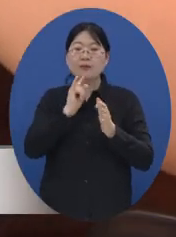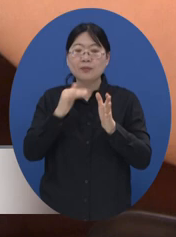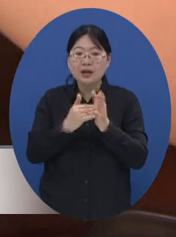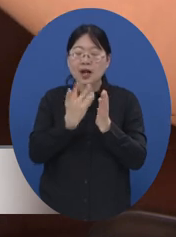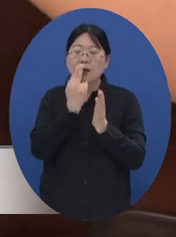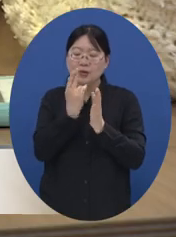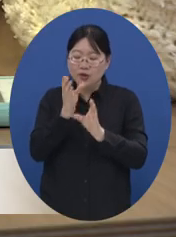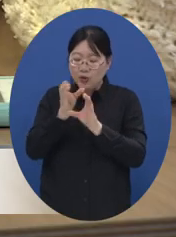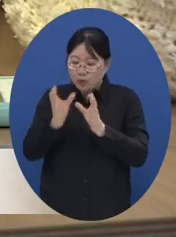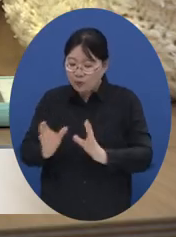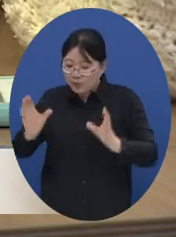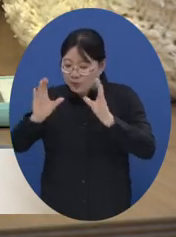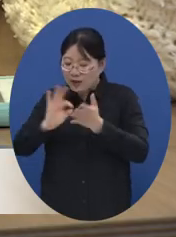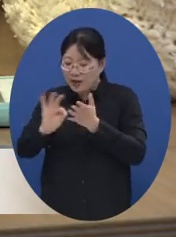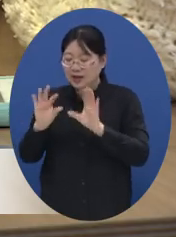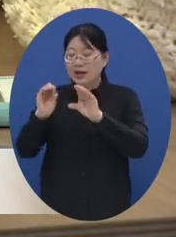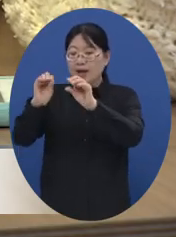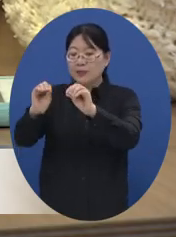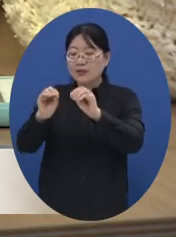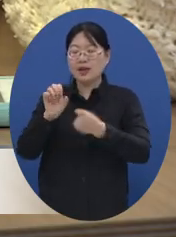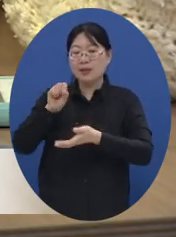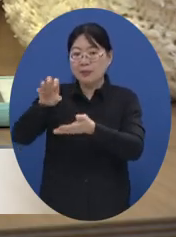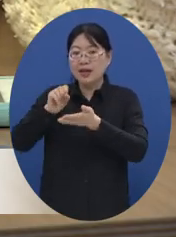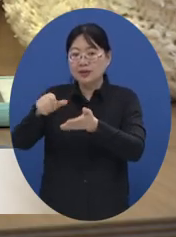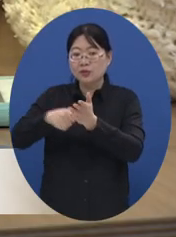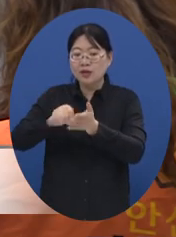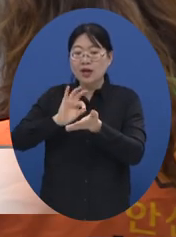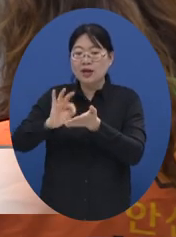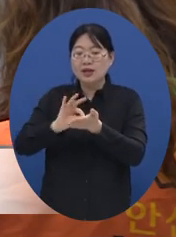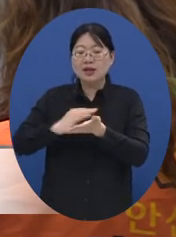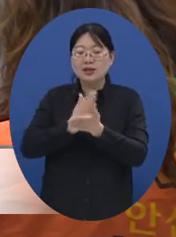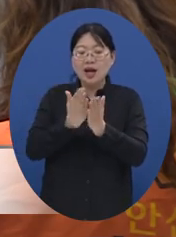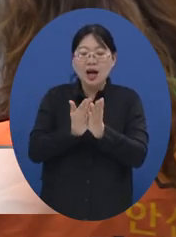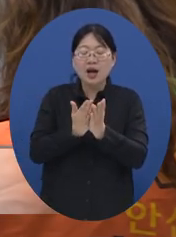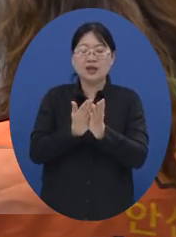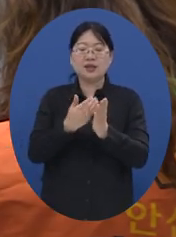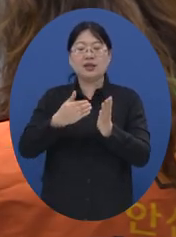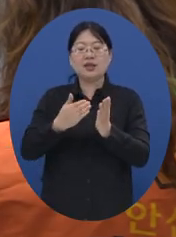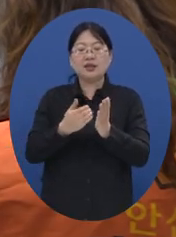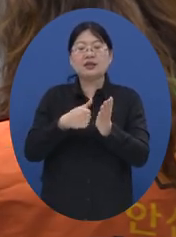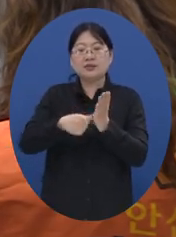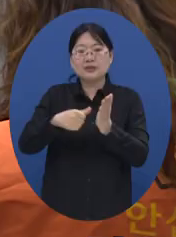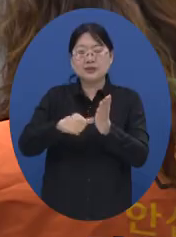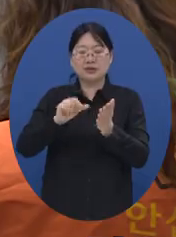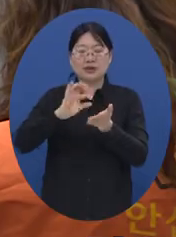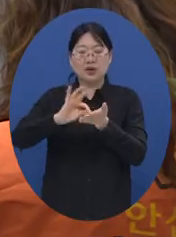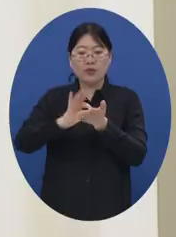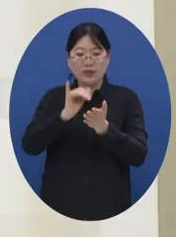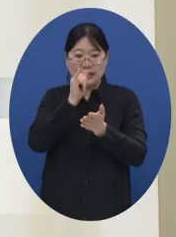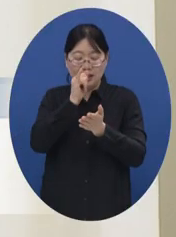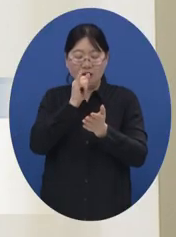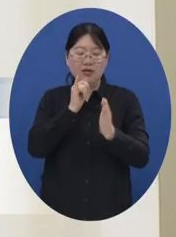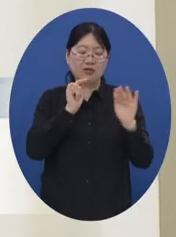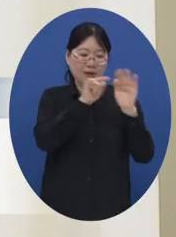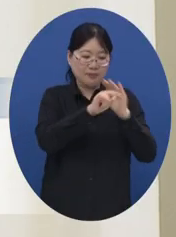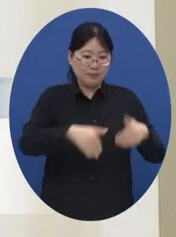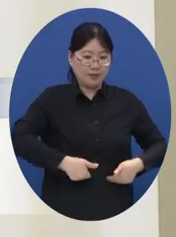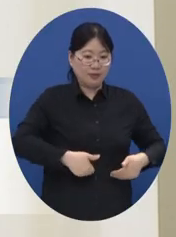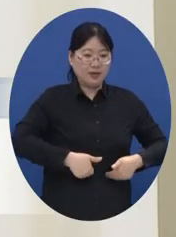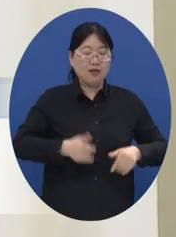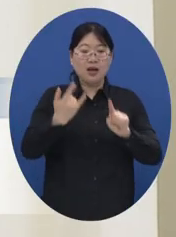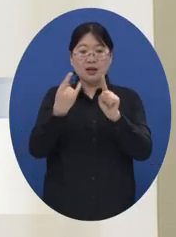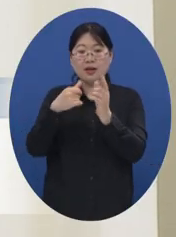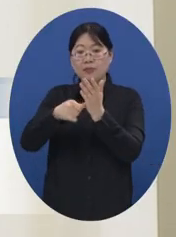비닐봉투 삶이 큼 시 되고 배달음식 이용시 다회용 스킬을 사용하는 음식점을 이용해야 합니다 일회용품 사용 도 조금